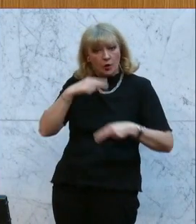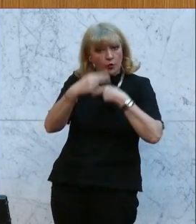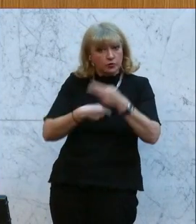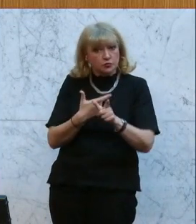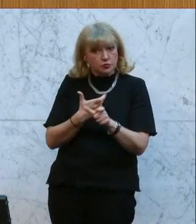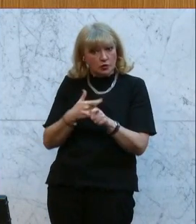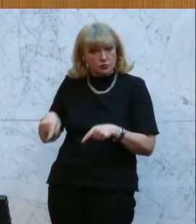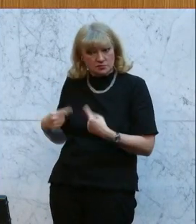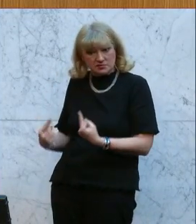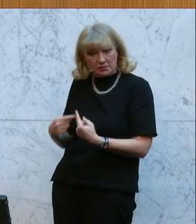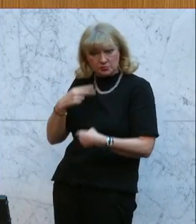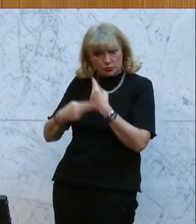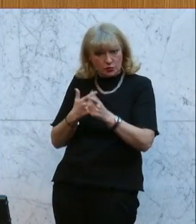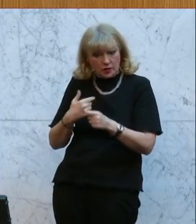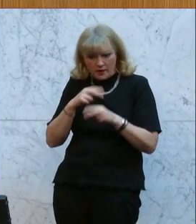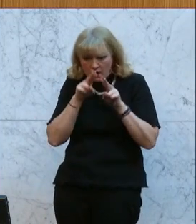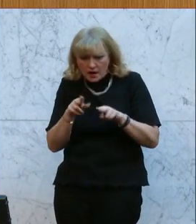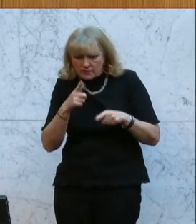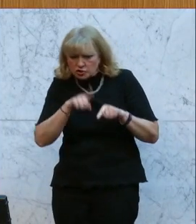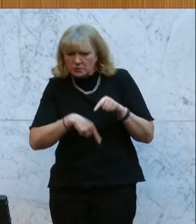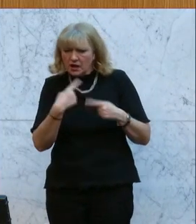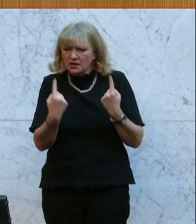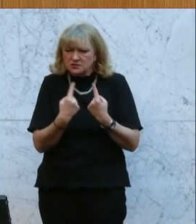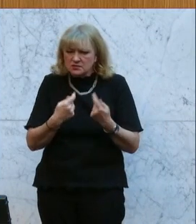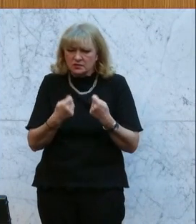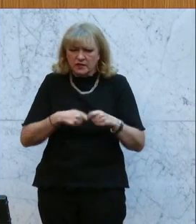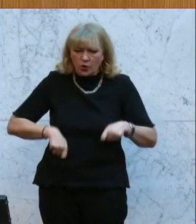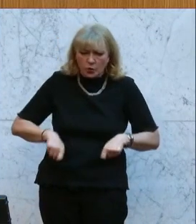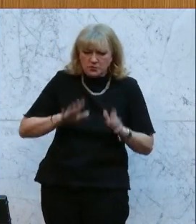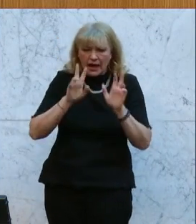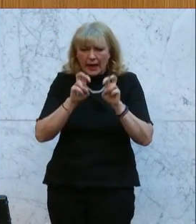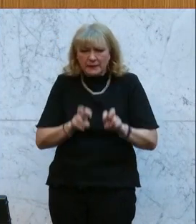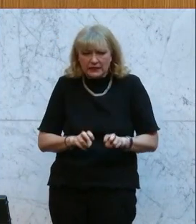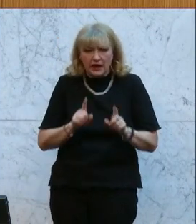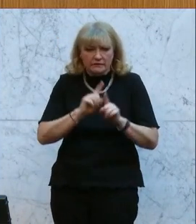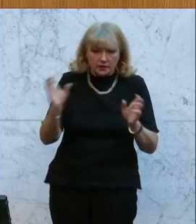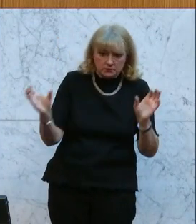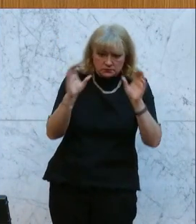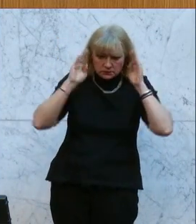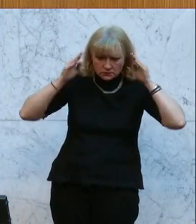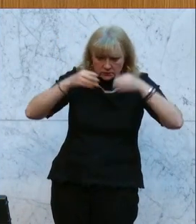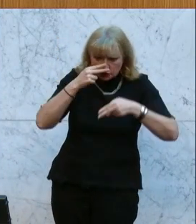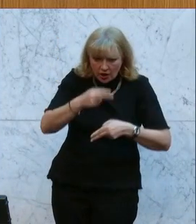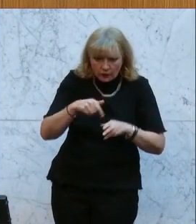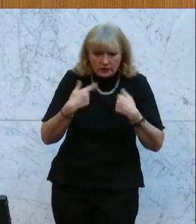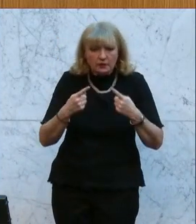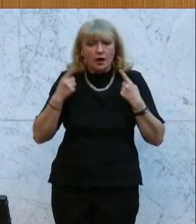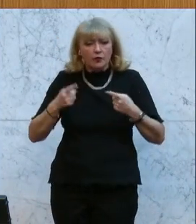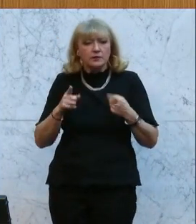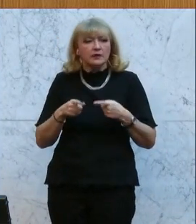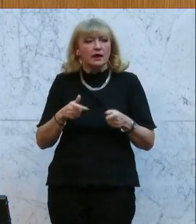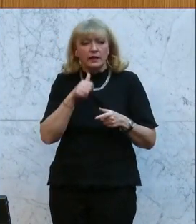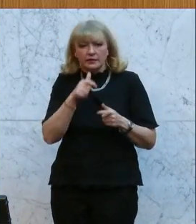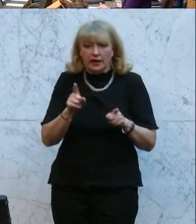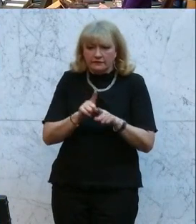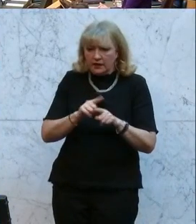der darauf geachtet hat, hier die schlimme Arbeitssituation der Korruptionsermittler in unserem Land in den Fokus zu nehmen und darauf zu achten, dass nichts da schlagen